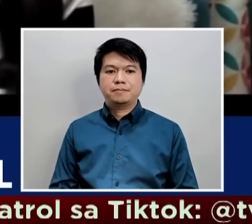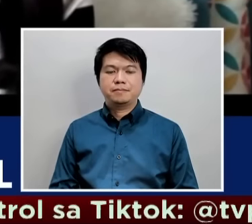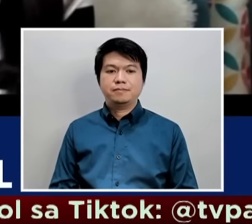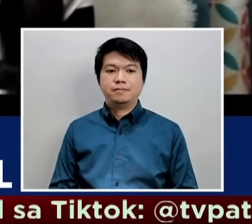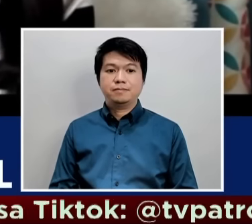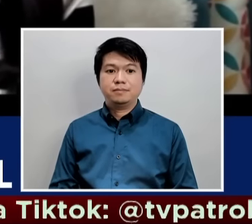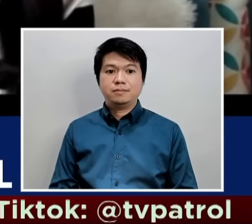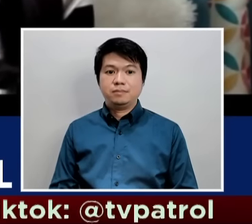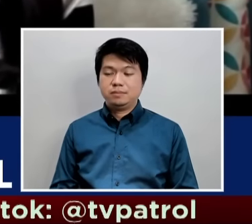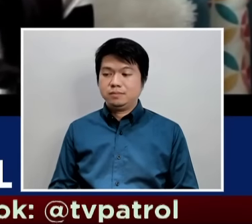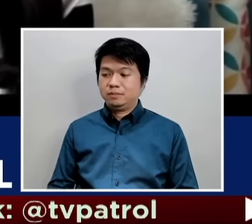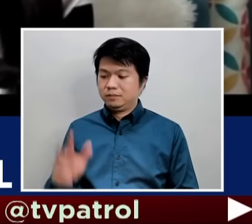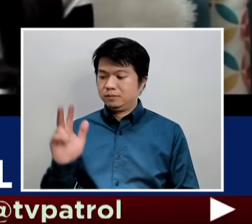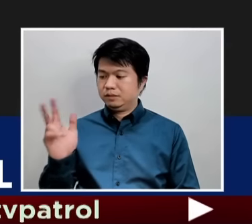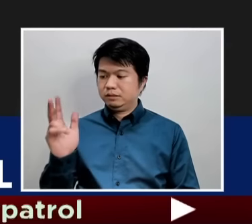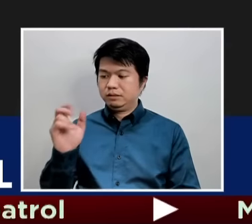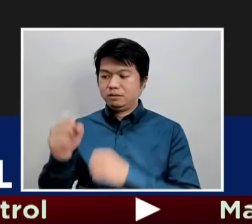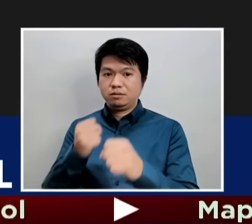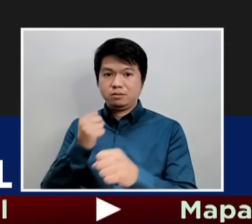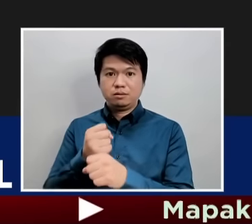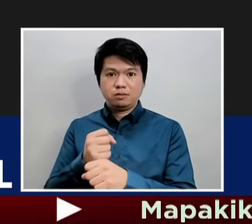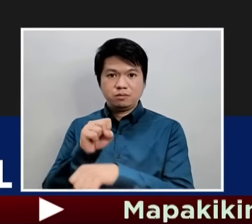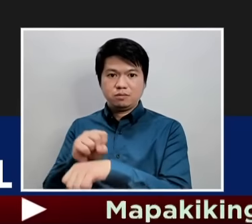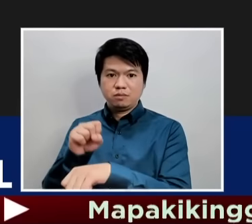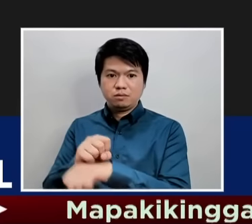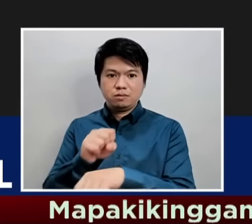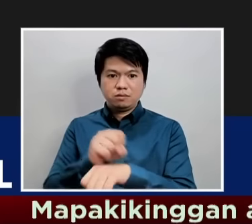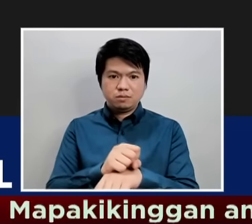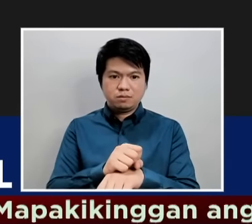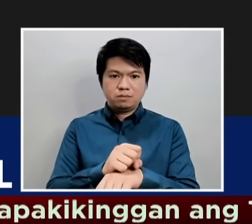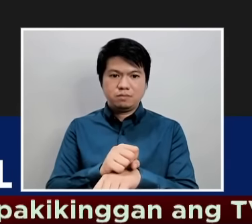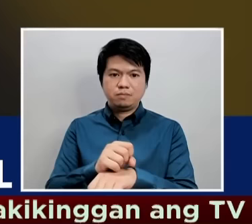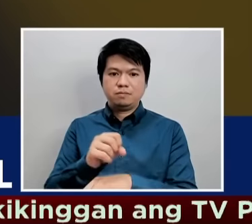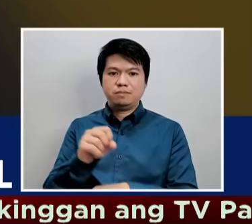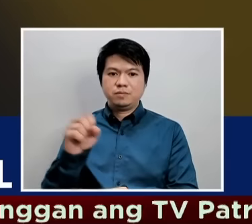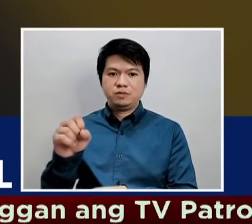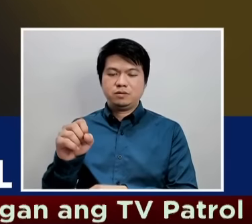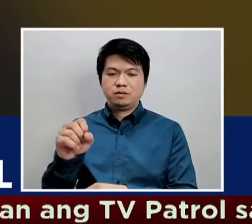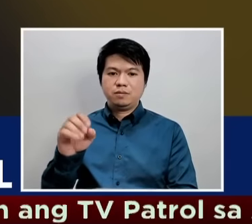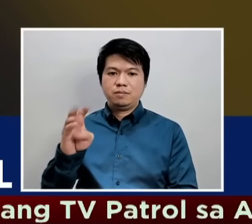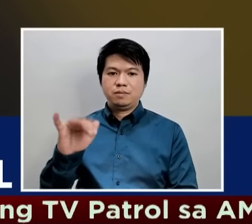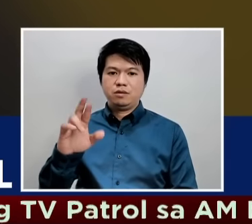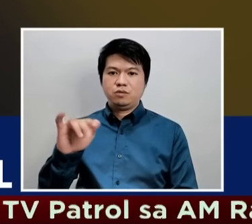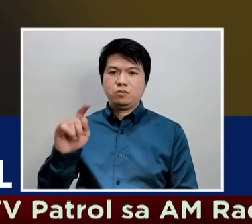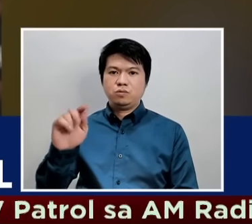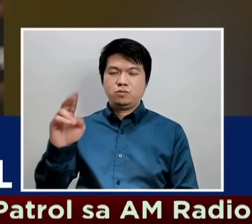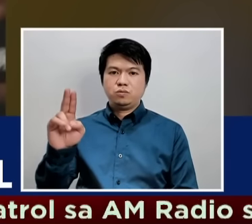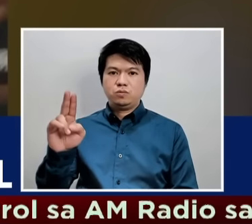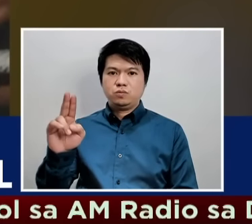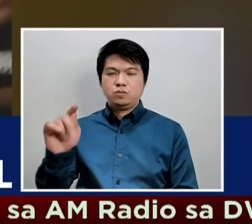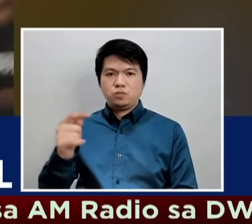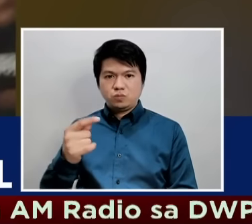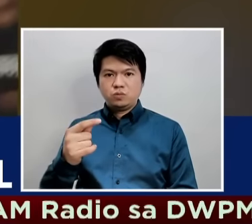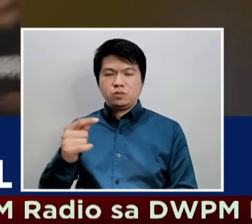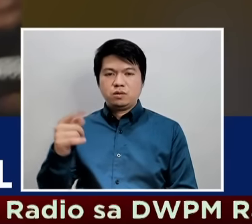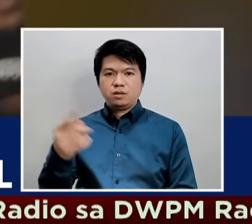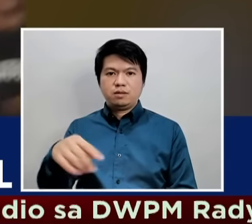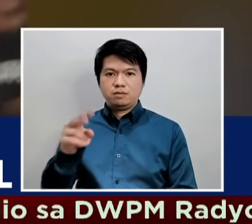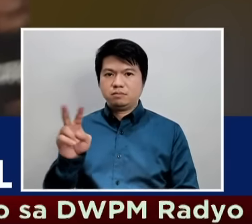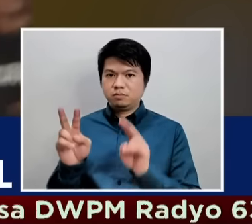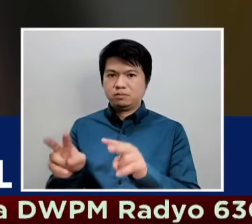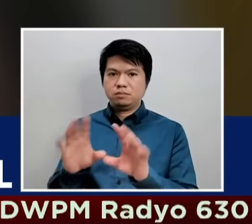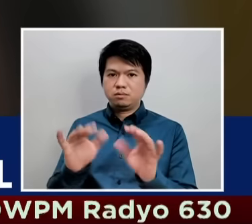30 years nang nagtatrabaho sa Beirut na kabisera ng Lebanon, si Anna Marie. Nasaksihan niya at ng kanyang employer ang